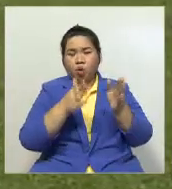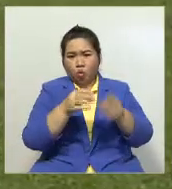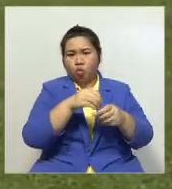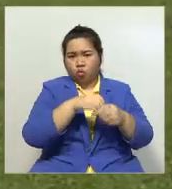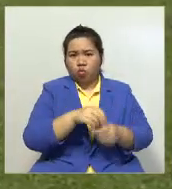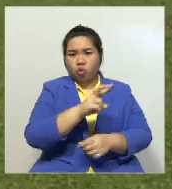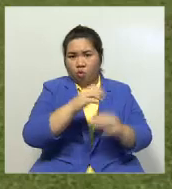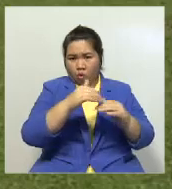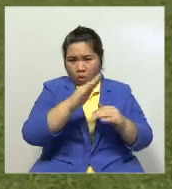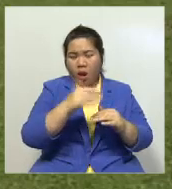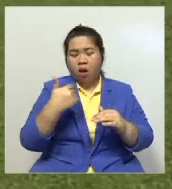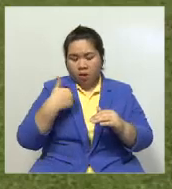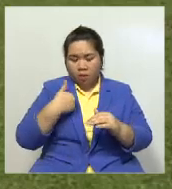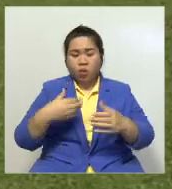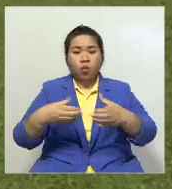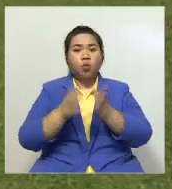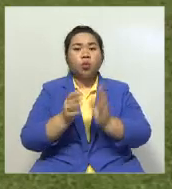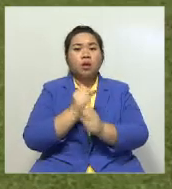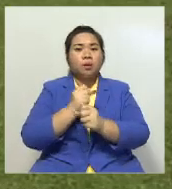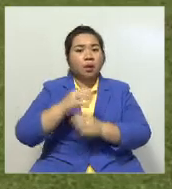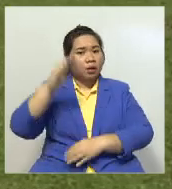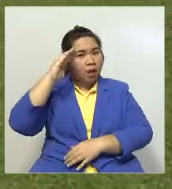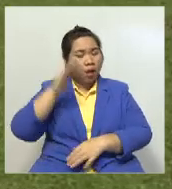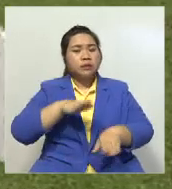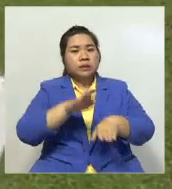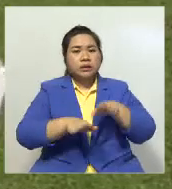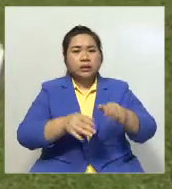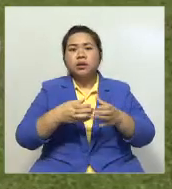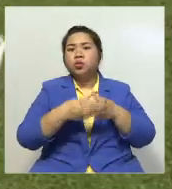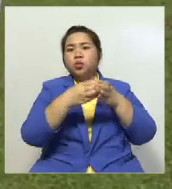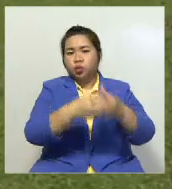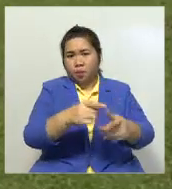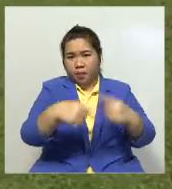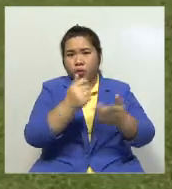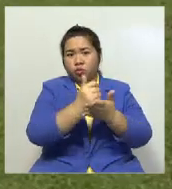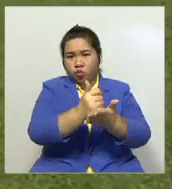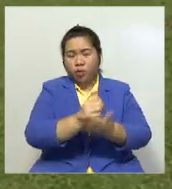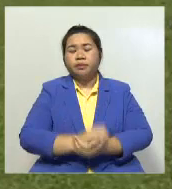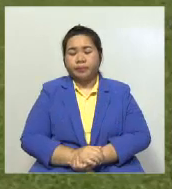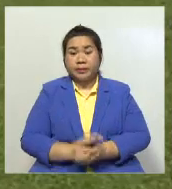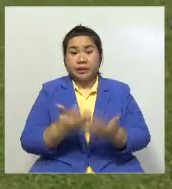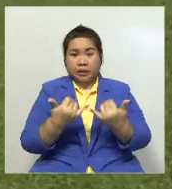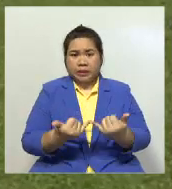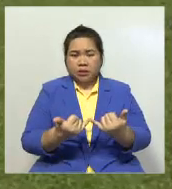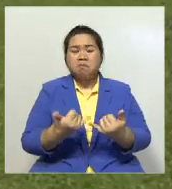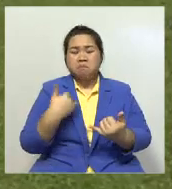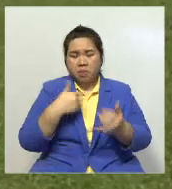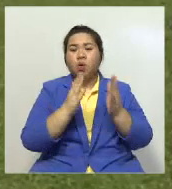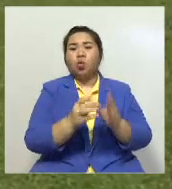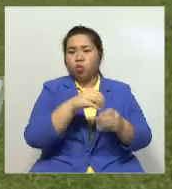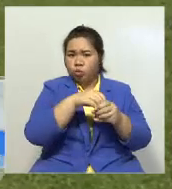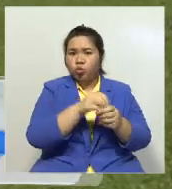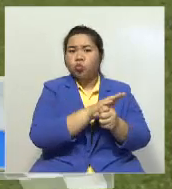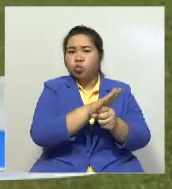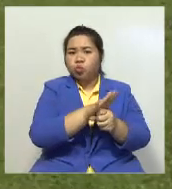หารค่ะเดินเท้าเข้าไปในพื้นที่เพื่อให้การช่วยเหลือแล้วค่ะซึ่งศูนย์อพยพแห่งนี้นะคะตอนนี้มีประชาชนอยู่เพียงบางส่วนเท่านั้นแต่